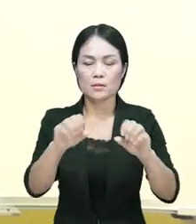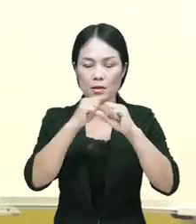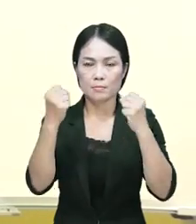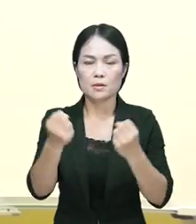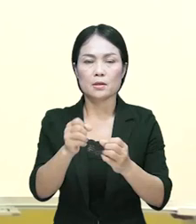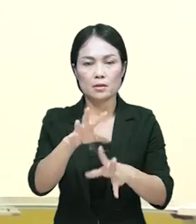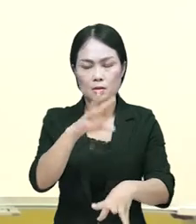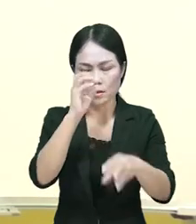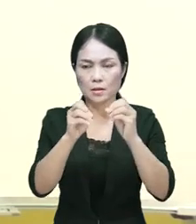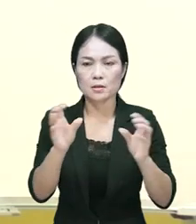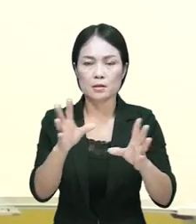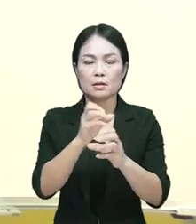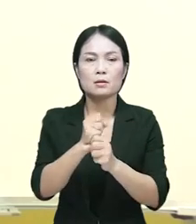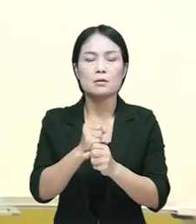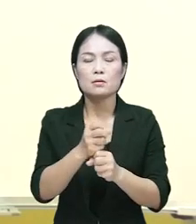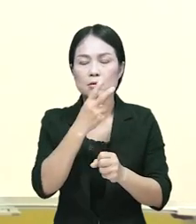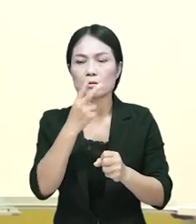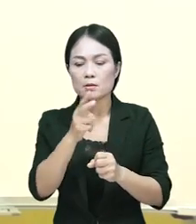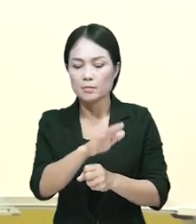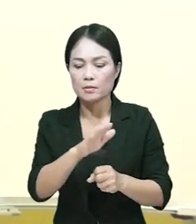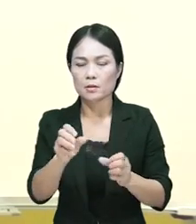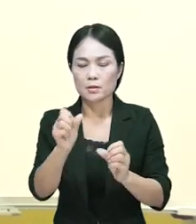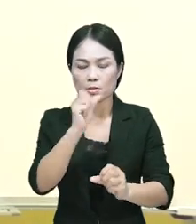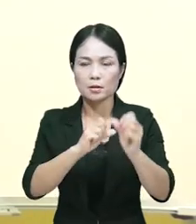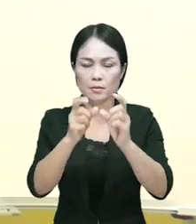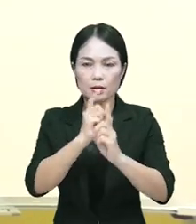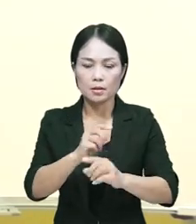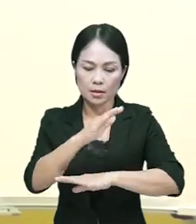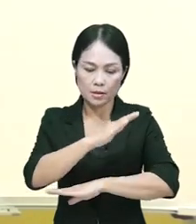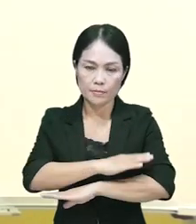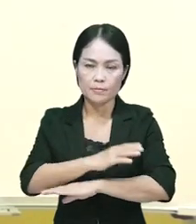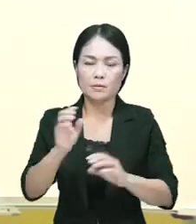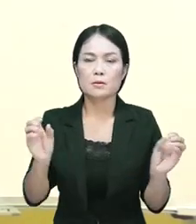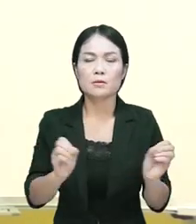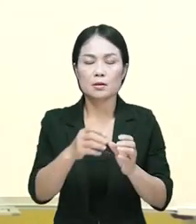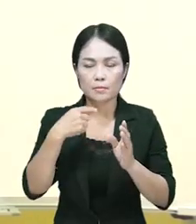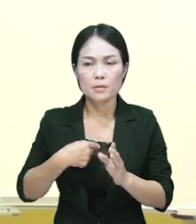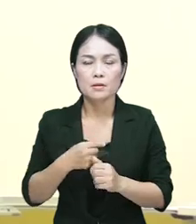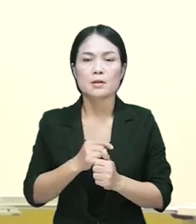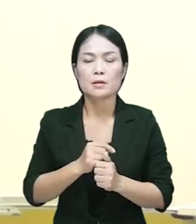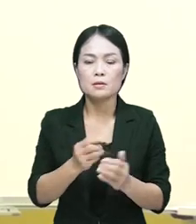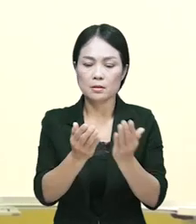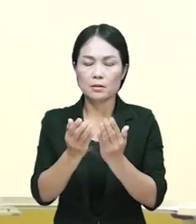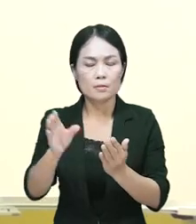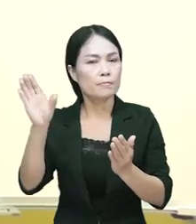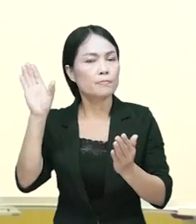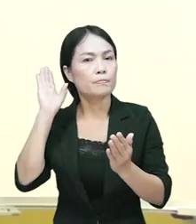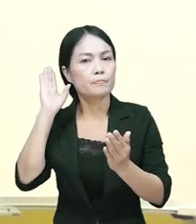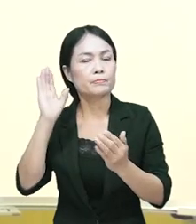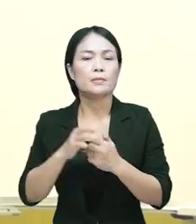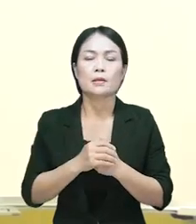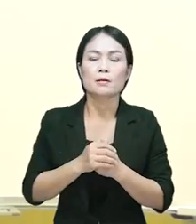មអញ្ចឹងអ្នកគ្រូអាចបានដើរមើលកូនជួយកែលម្អកូនតាមតុកអីណាកូនណាអញ្ចឹងអ្នកគ្រូសុំអានលឺ